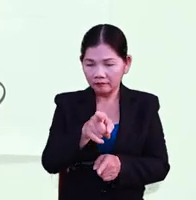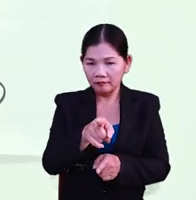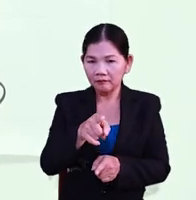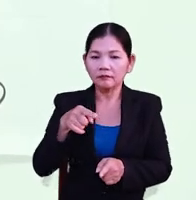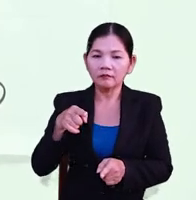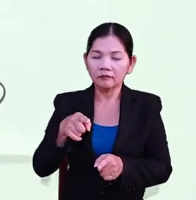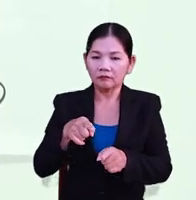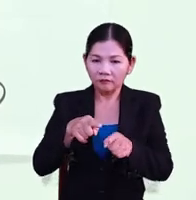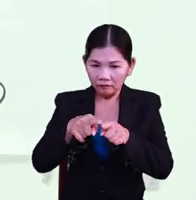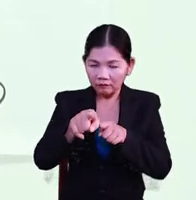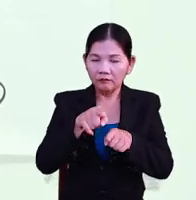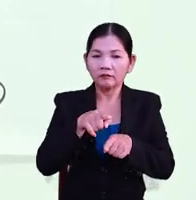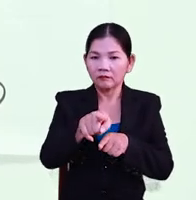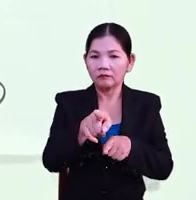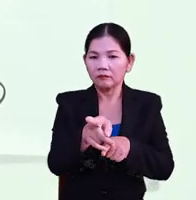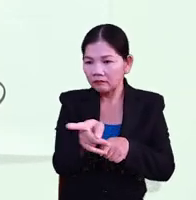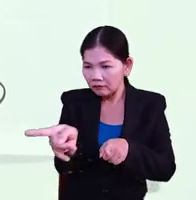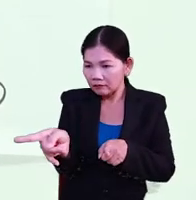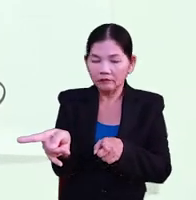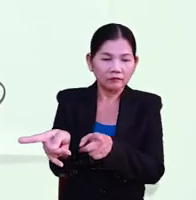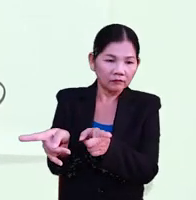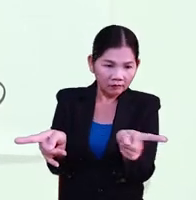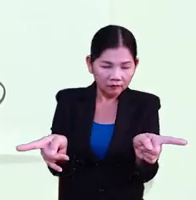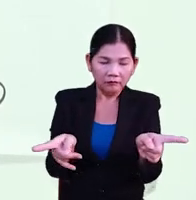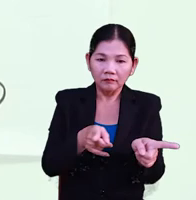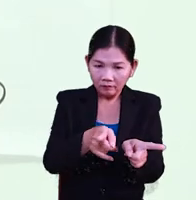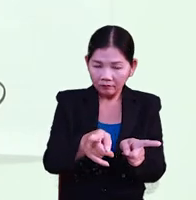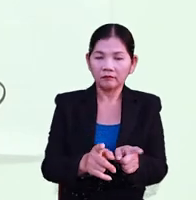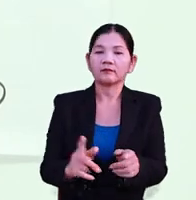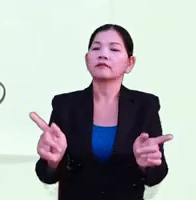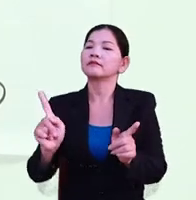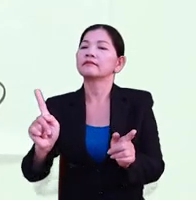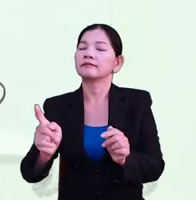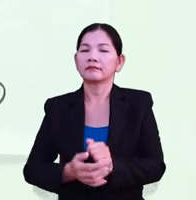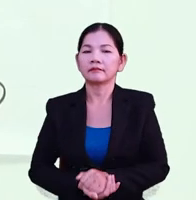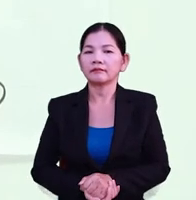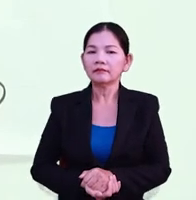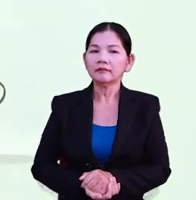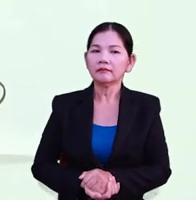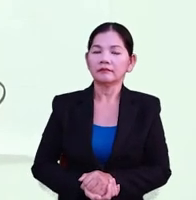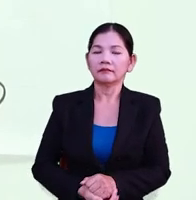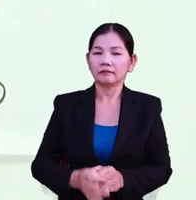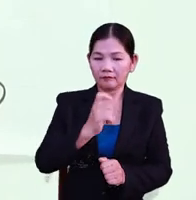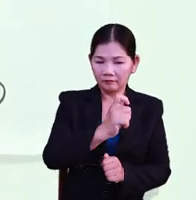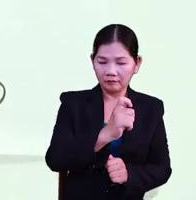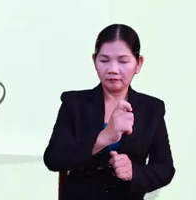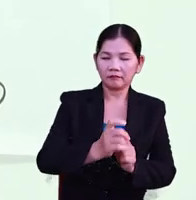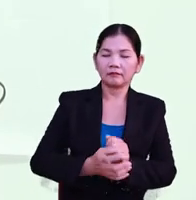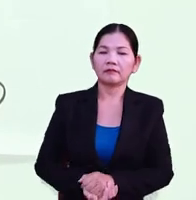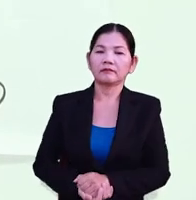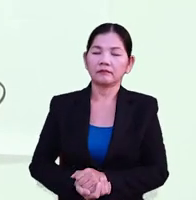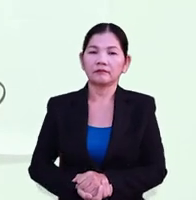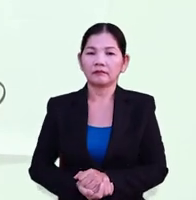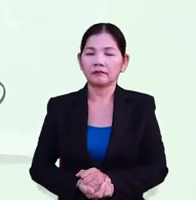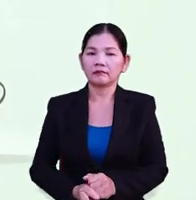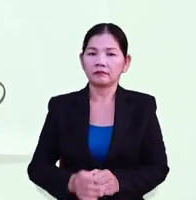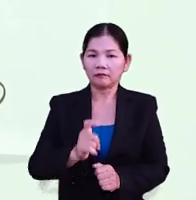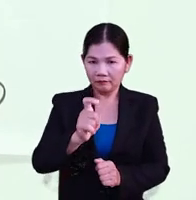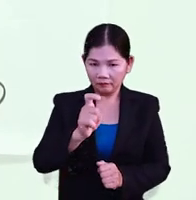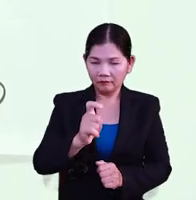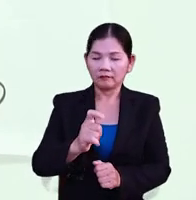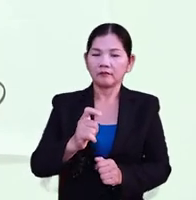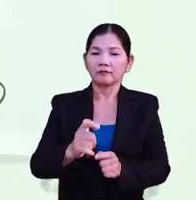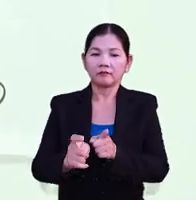ចាបាត់ទៅខាងណាចាខតើព្រួញ